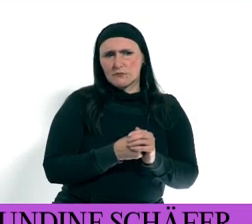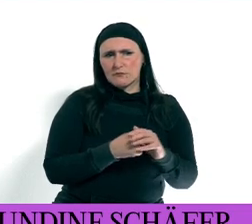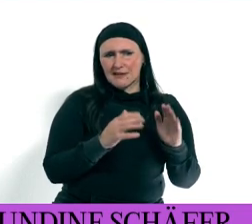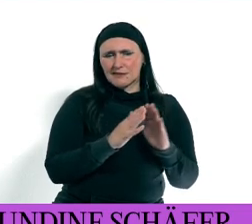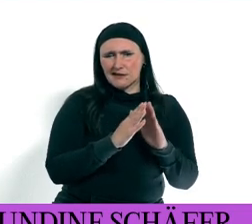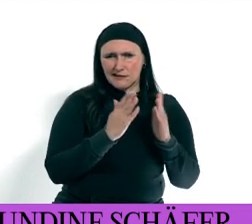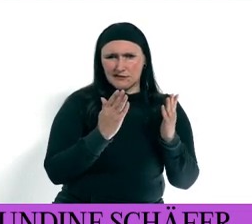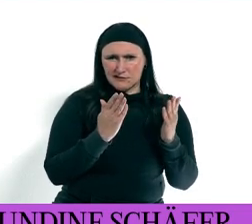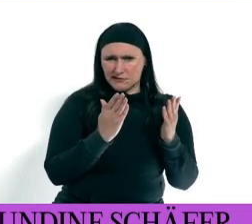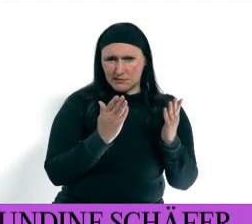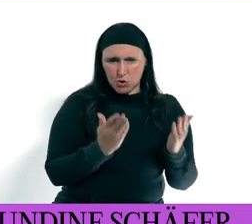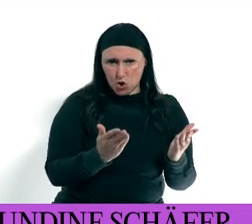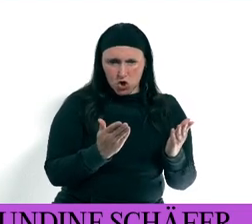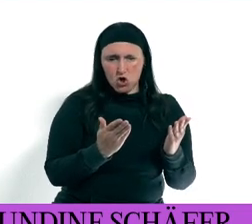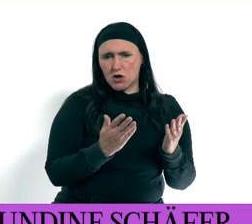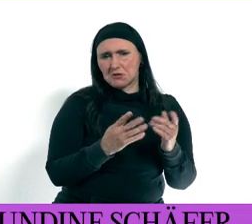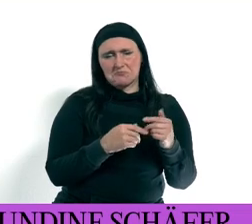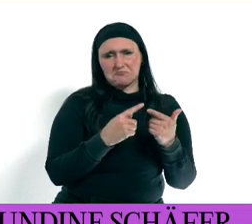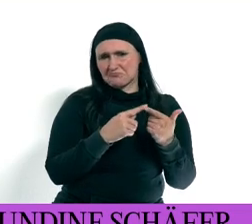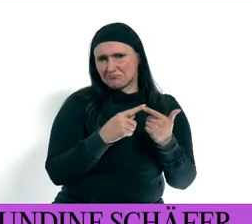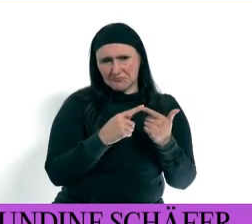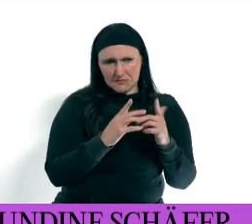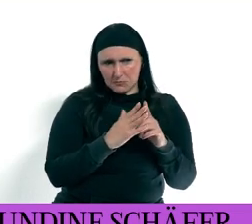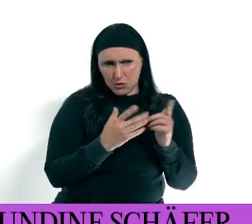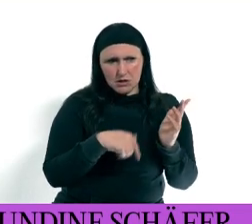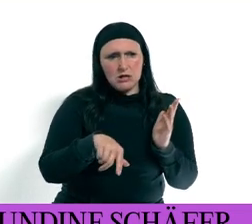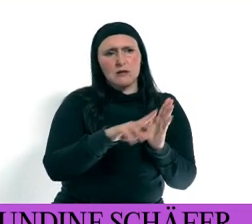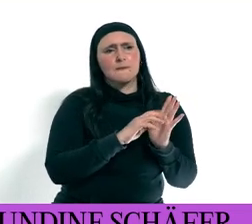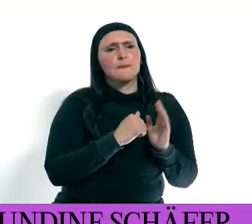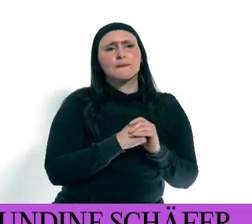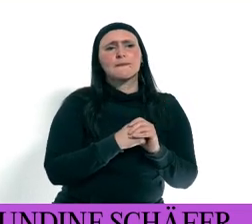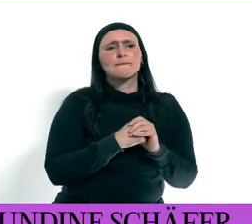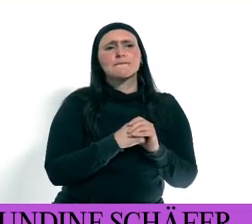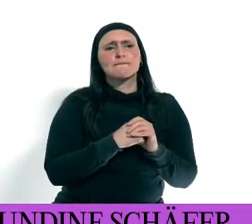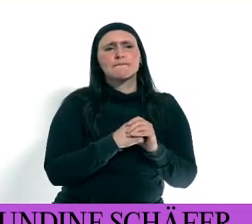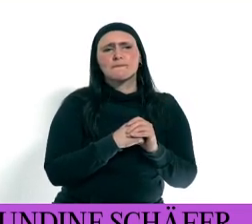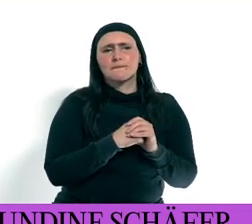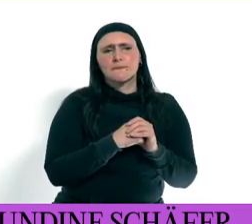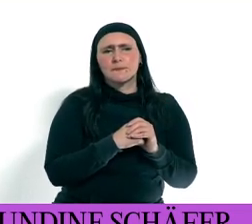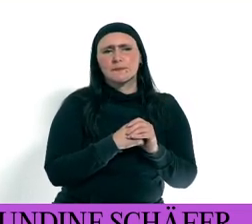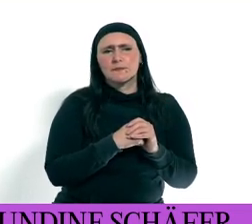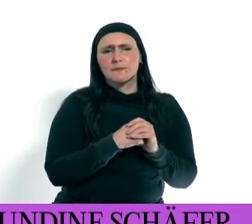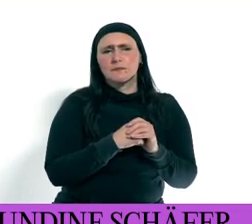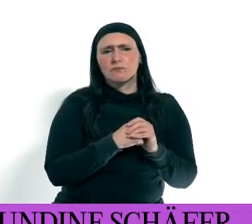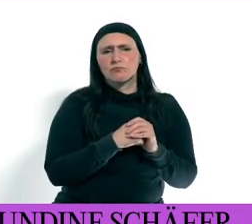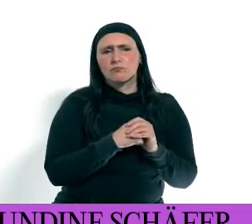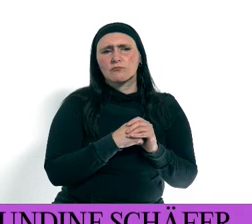These two friends, they know Britto very well, so Wir haben hier tatsächlich auch die